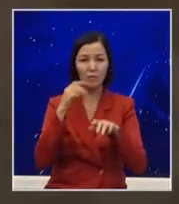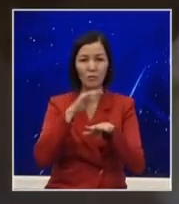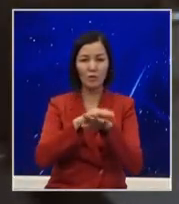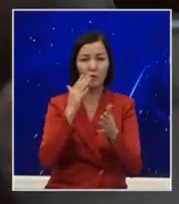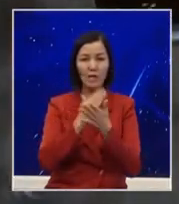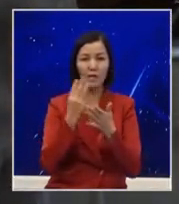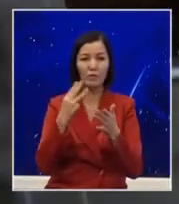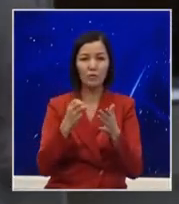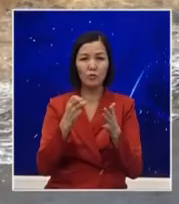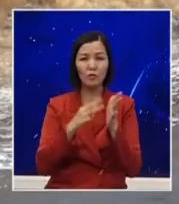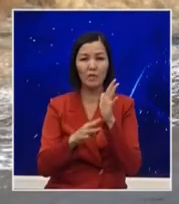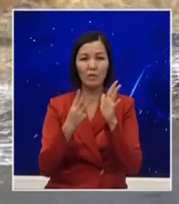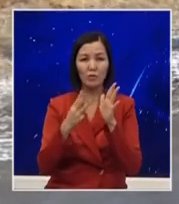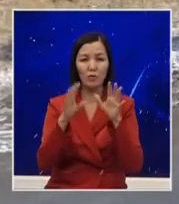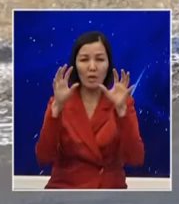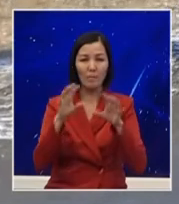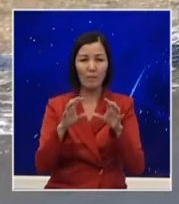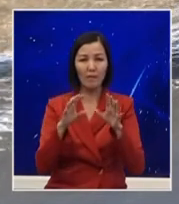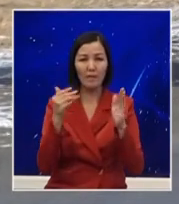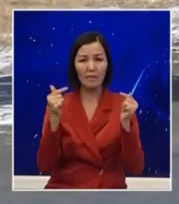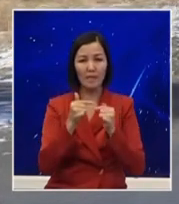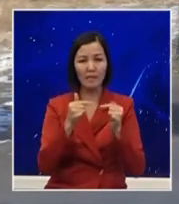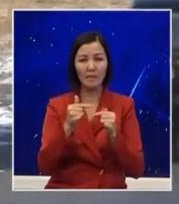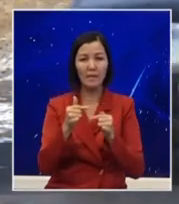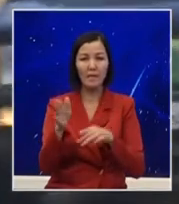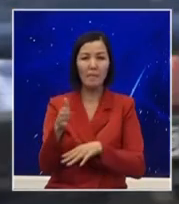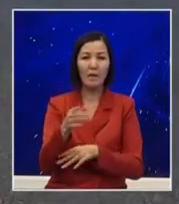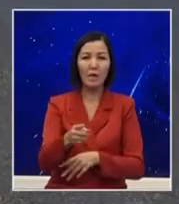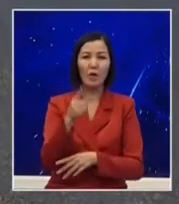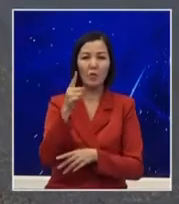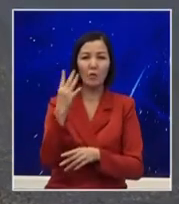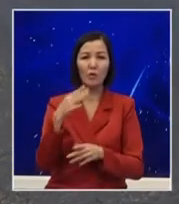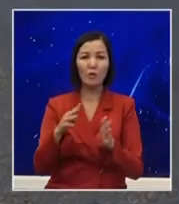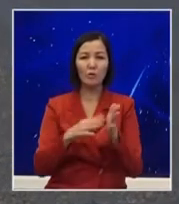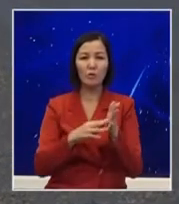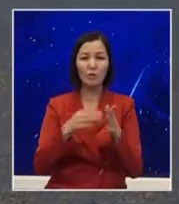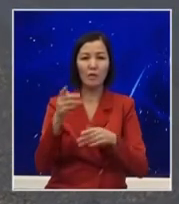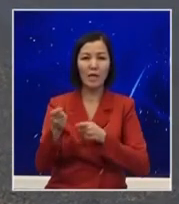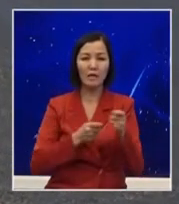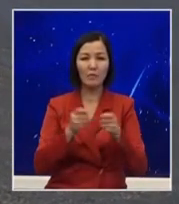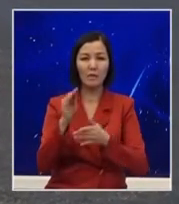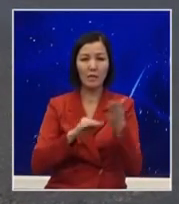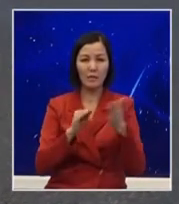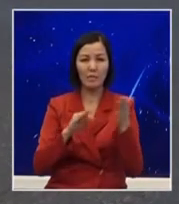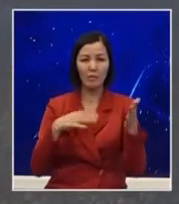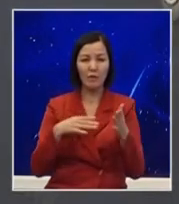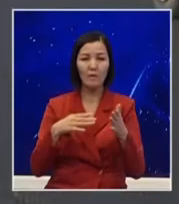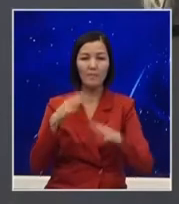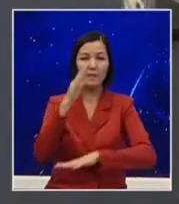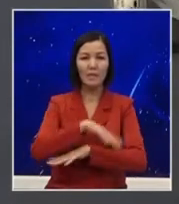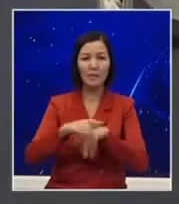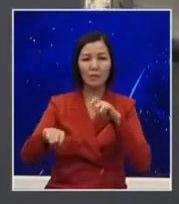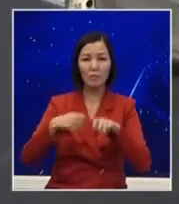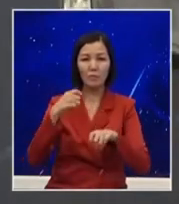алған, 383-ші бапқа сәйкес, яғни балық аулау бойынша 43 рет әкімшілік хаттама толтырылған. Тәртіп бұзушылар